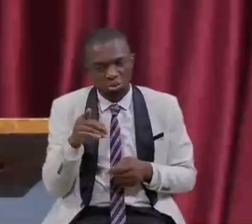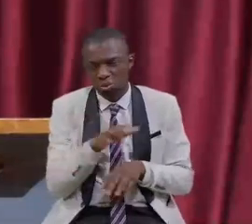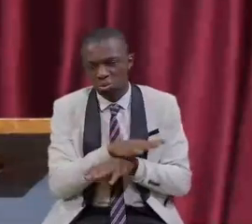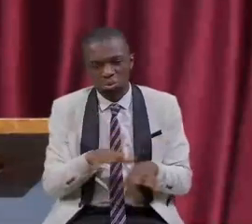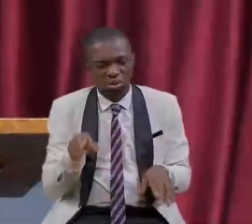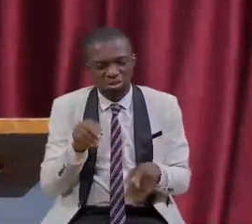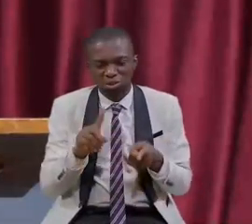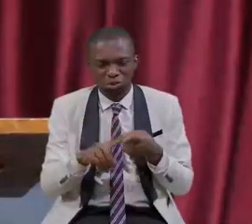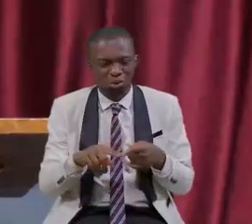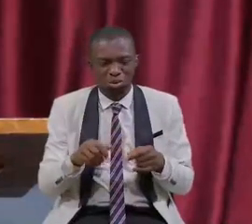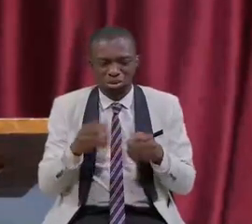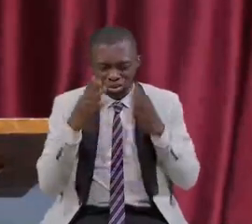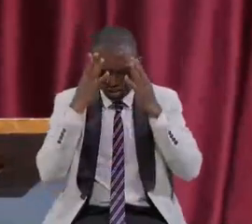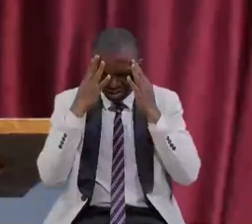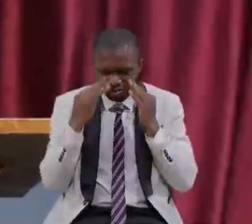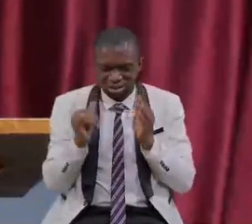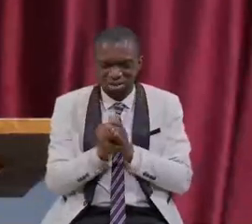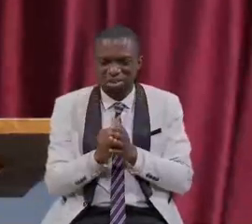Christ nous a montré qui Dieu est.